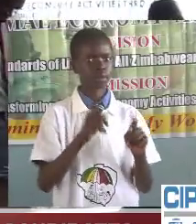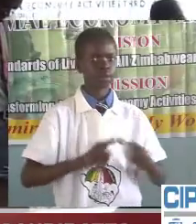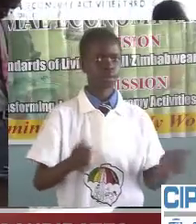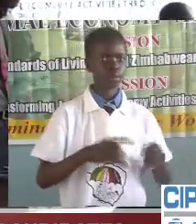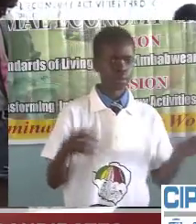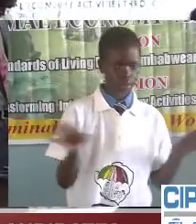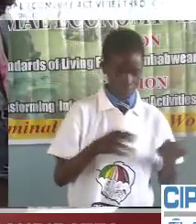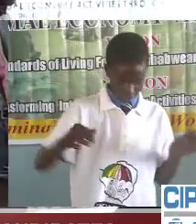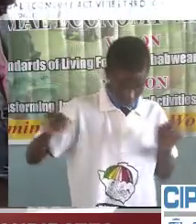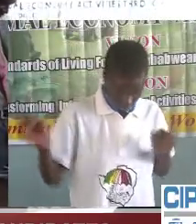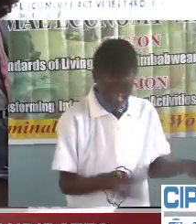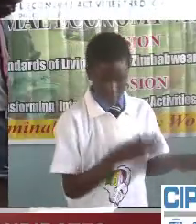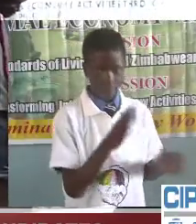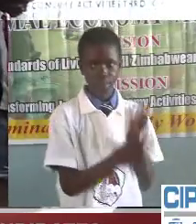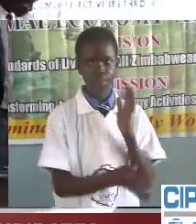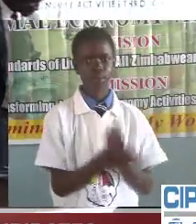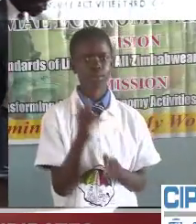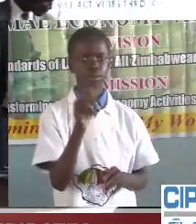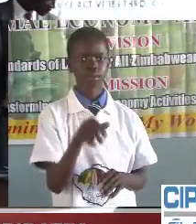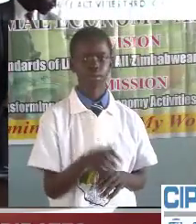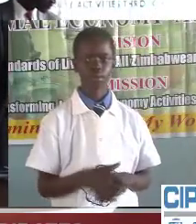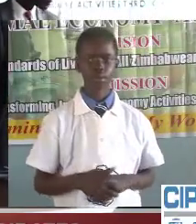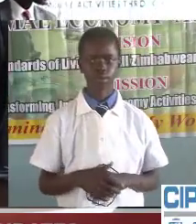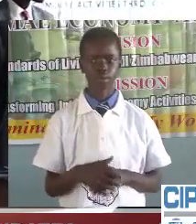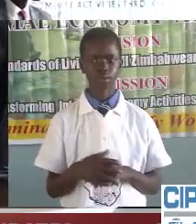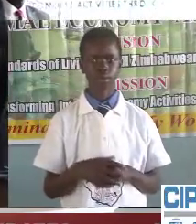zvisibasa toudzwa zvinhu kwazvo.